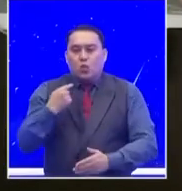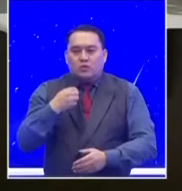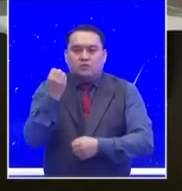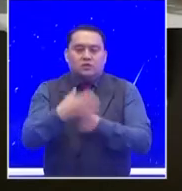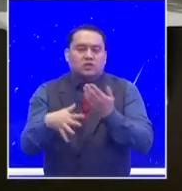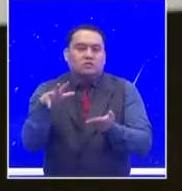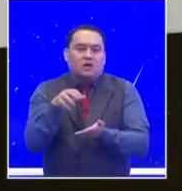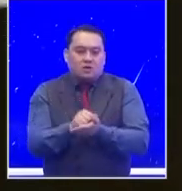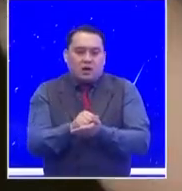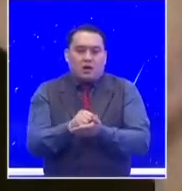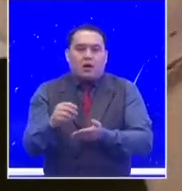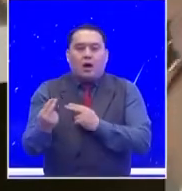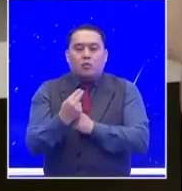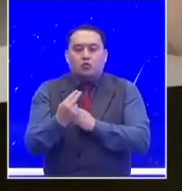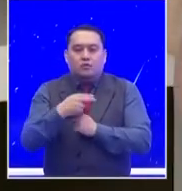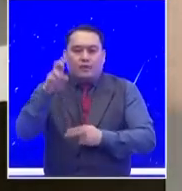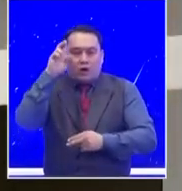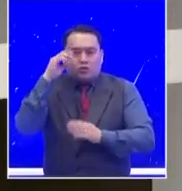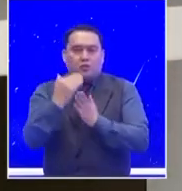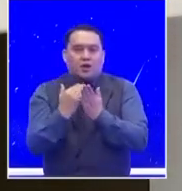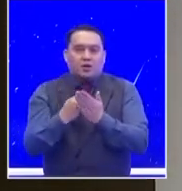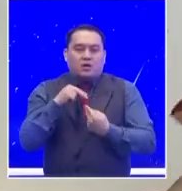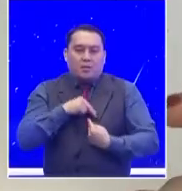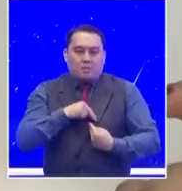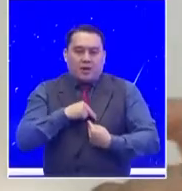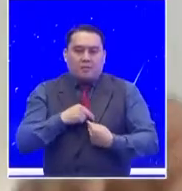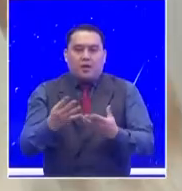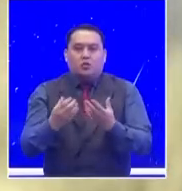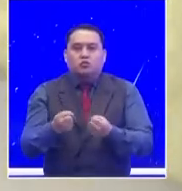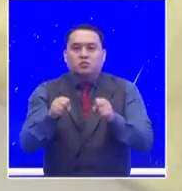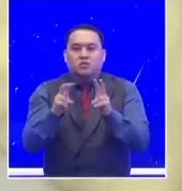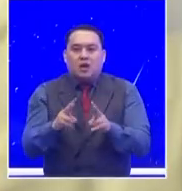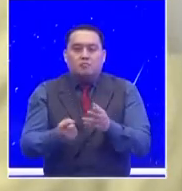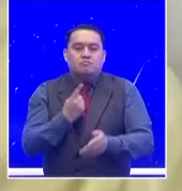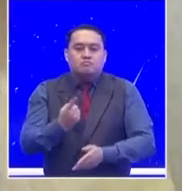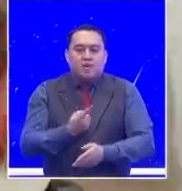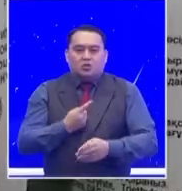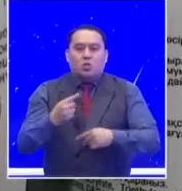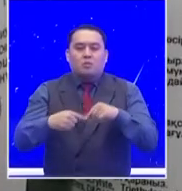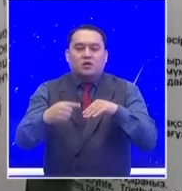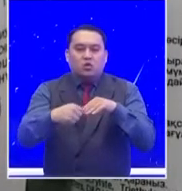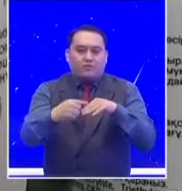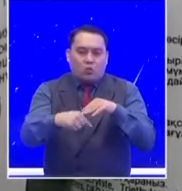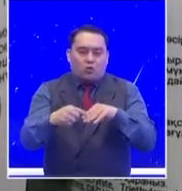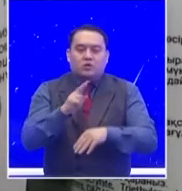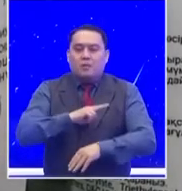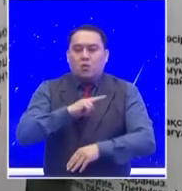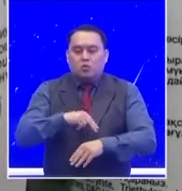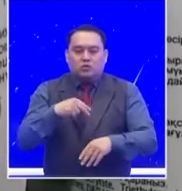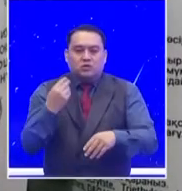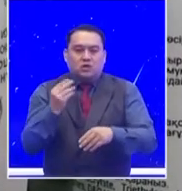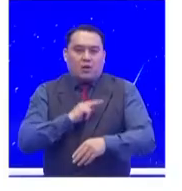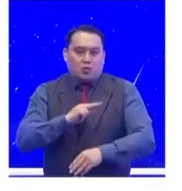центра занятости, Мадина обучалась по государственной программе «Енбек» и получила специальность мастер маникюра и педикюра. Сейчас она работает в салоне